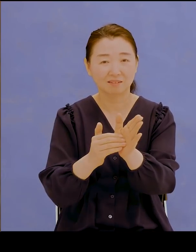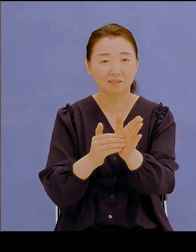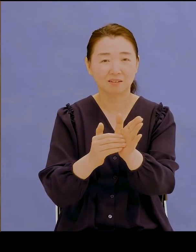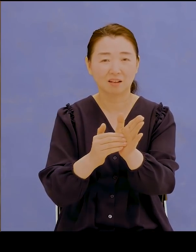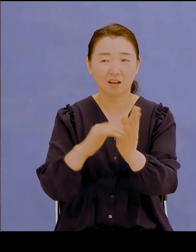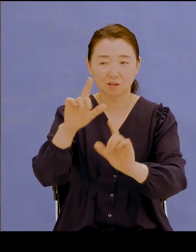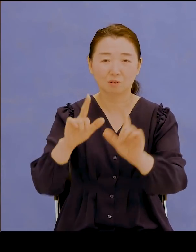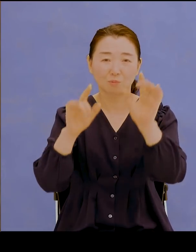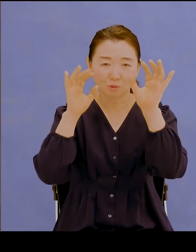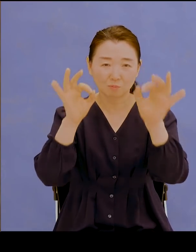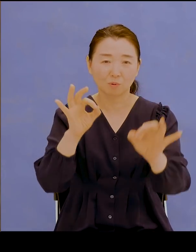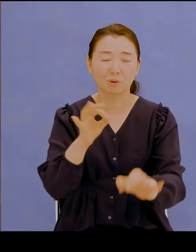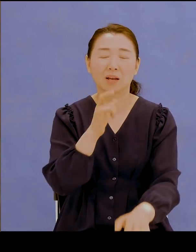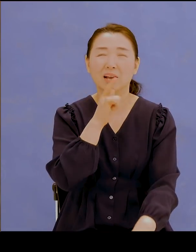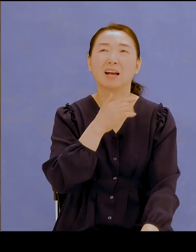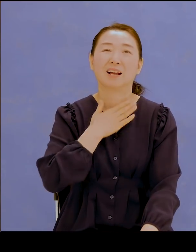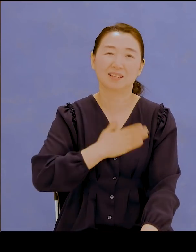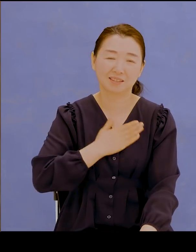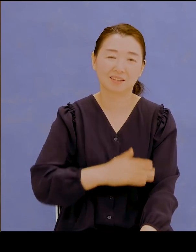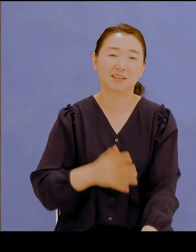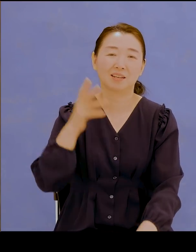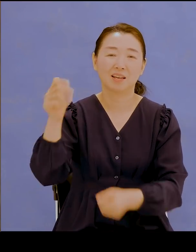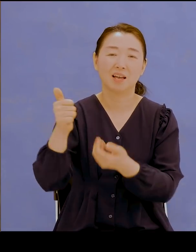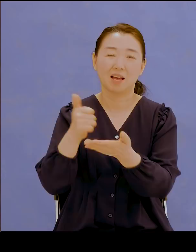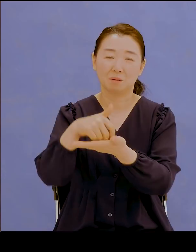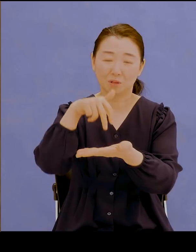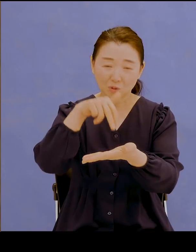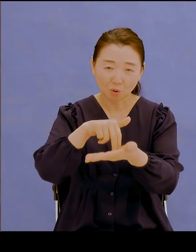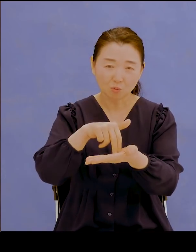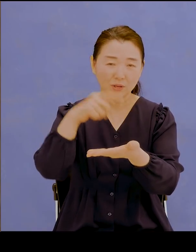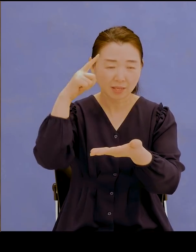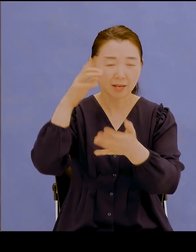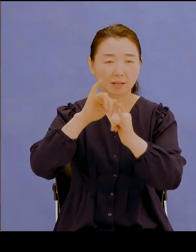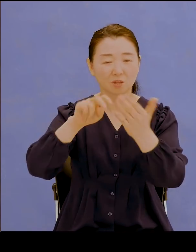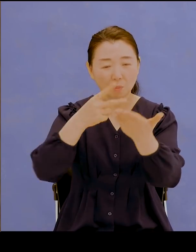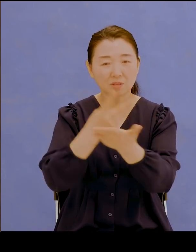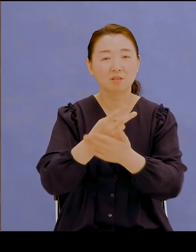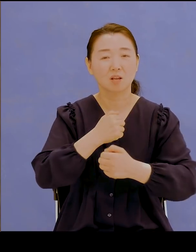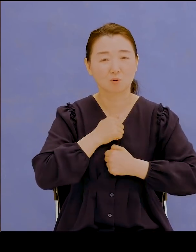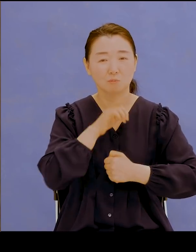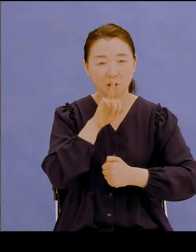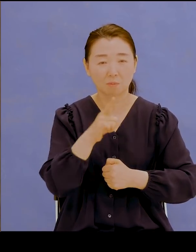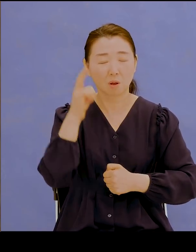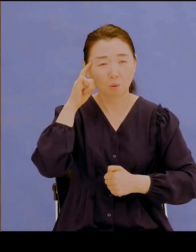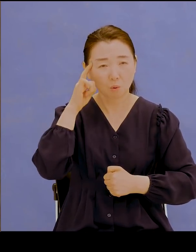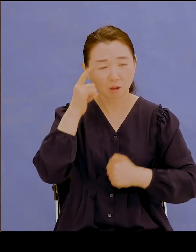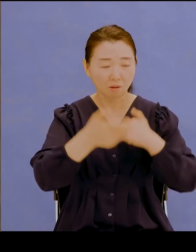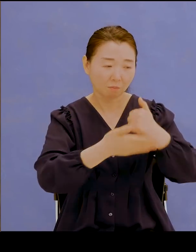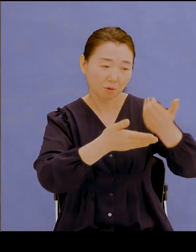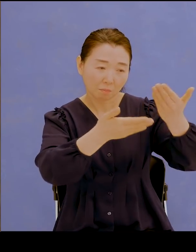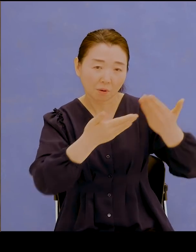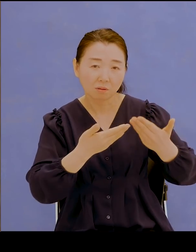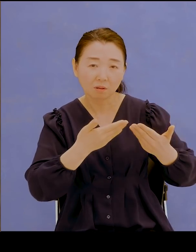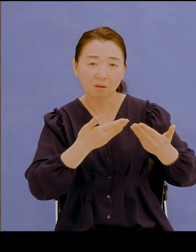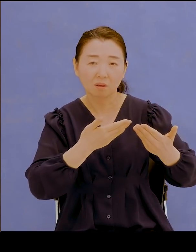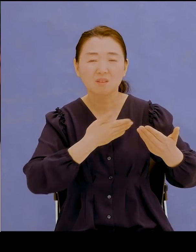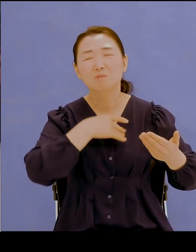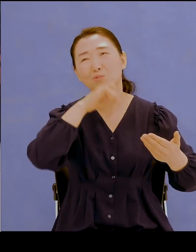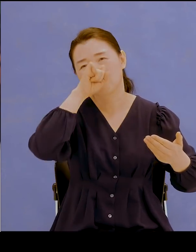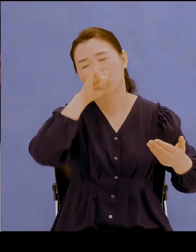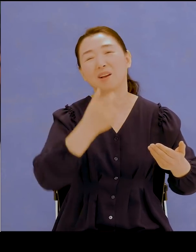보고 왠지 알겠다. 하나님이 선줄로 생각한 넘어질까 조심해. 제가 박수를 받으면 또 기분이 좋지 안